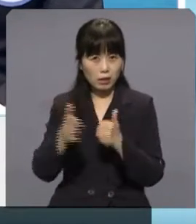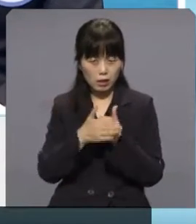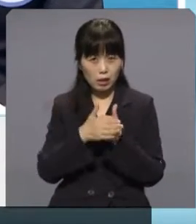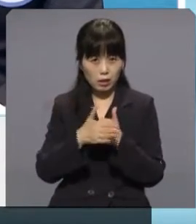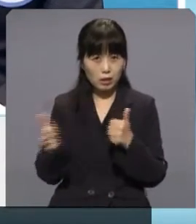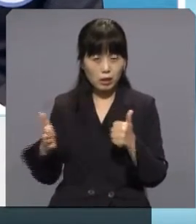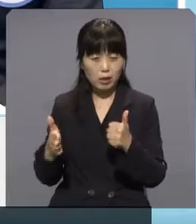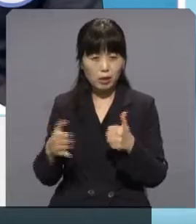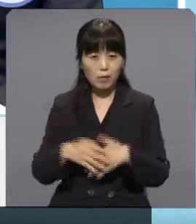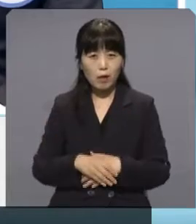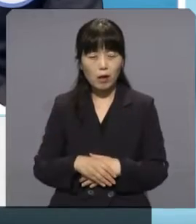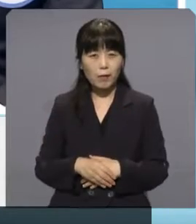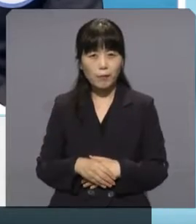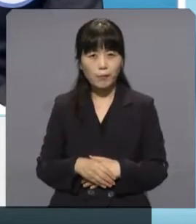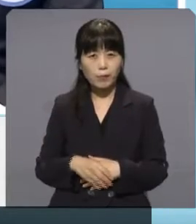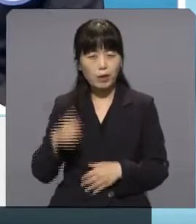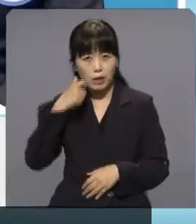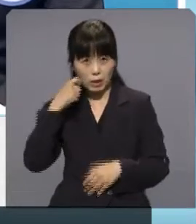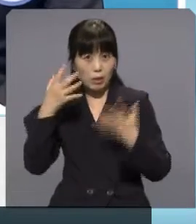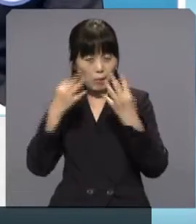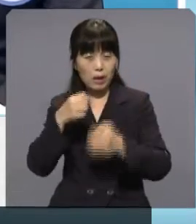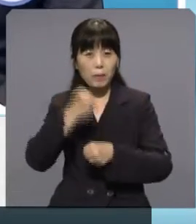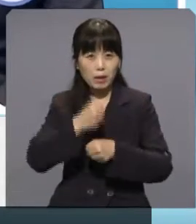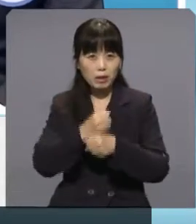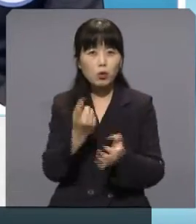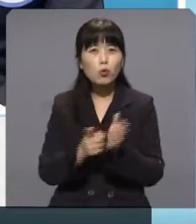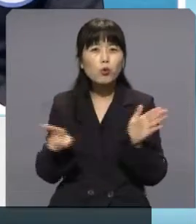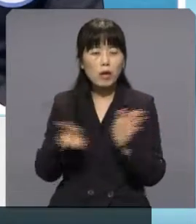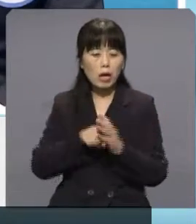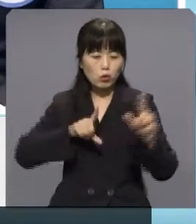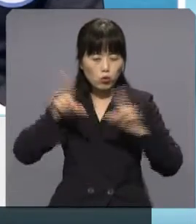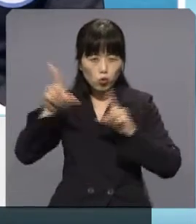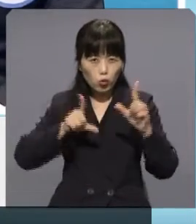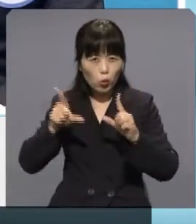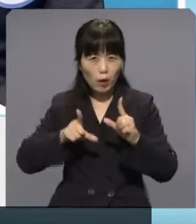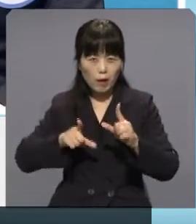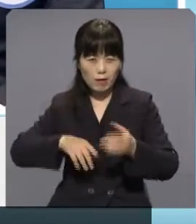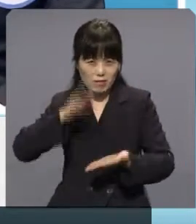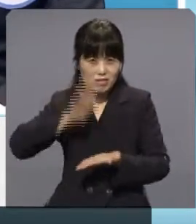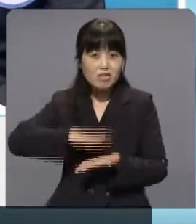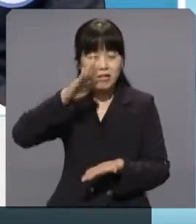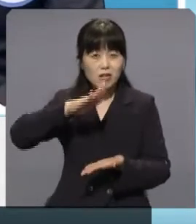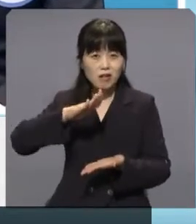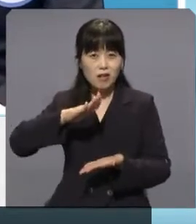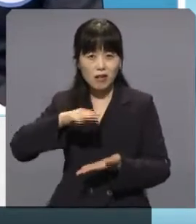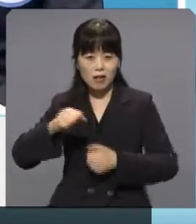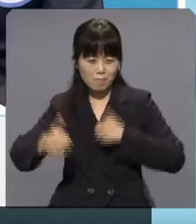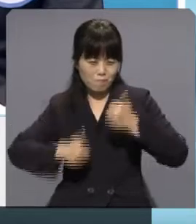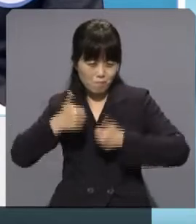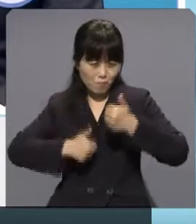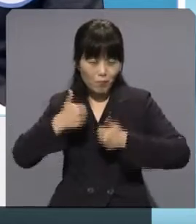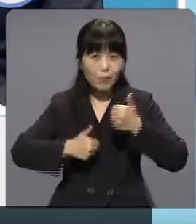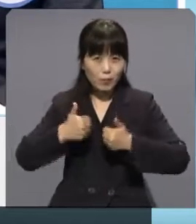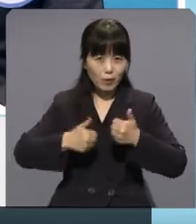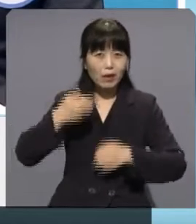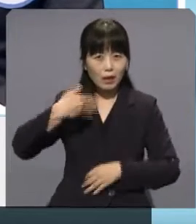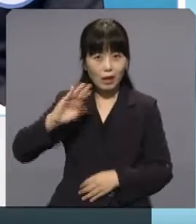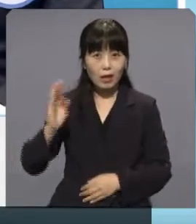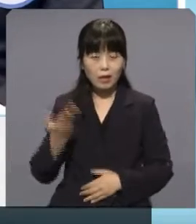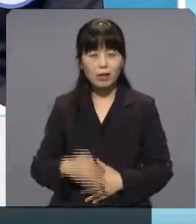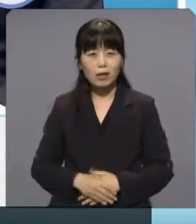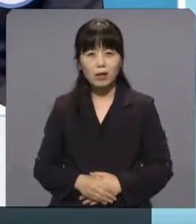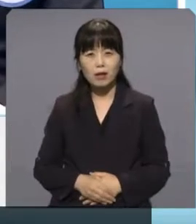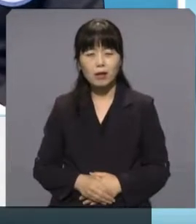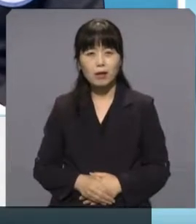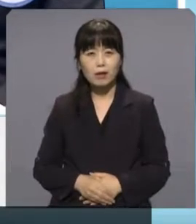이제 흥행을 하게 만들려면 뭔가 이렇게 구도가 양강으로 치열하게 이렇게 전개되는 그런 쪽으로 이제 가야 되지 않겠습니까?